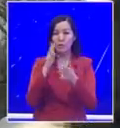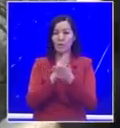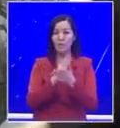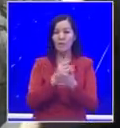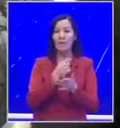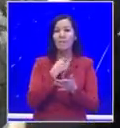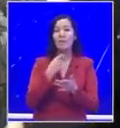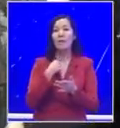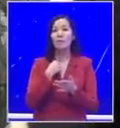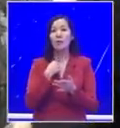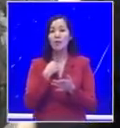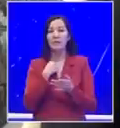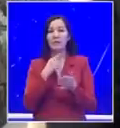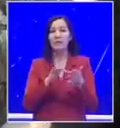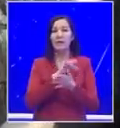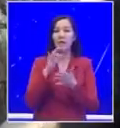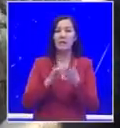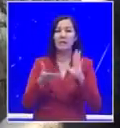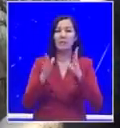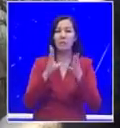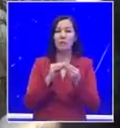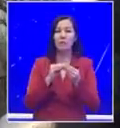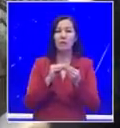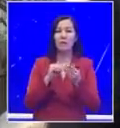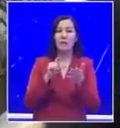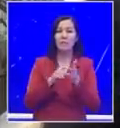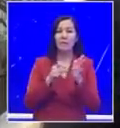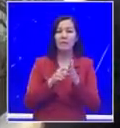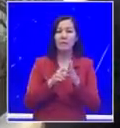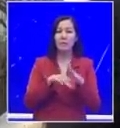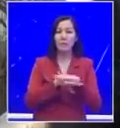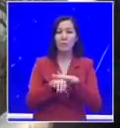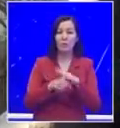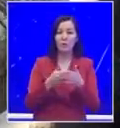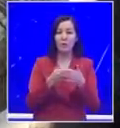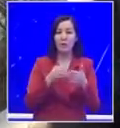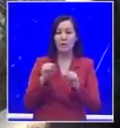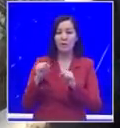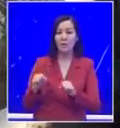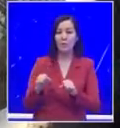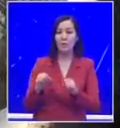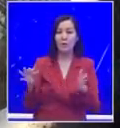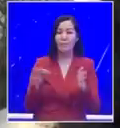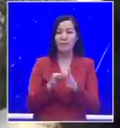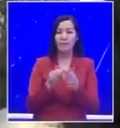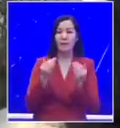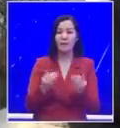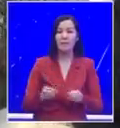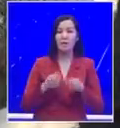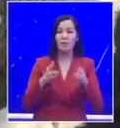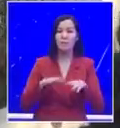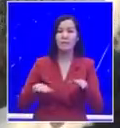орталығы жаңа Талдықорған қаласының аумағында пәтер ұрлығын алдын алу мақсатында қазіргі кезде қауіпсіз